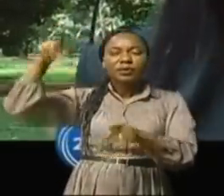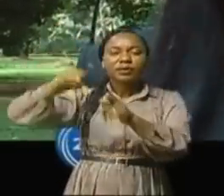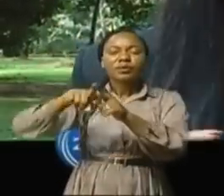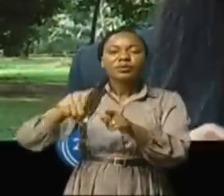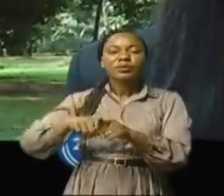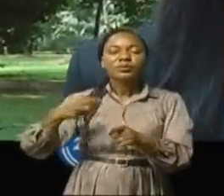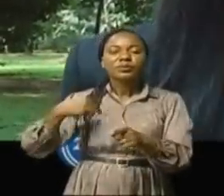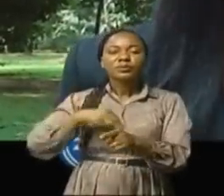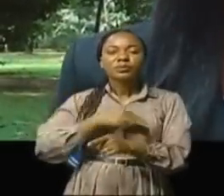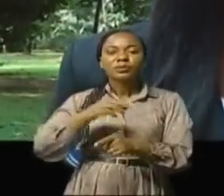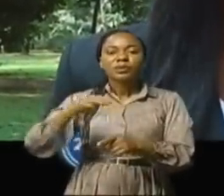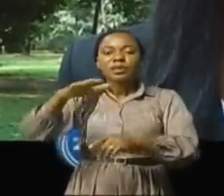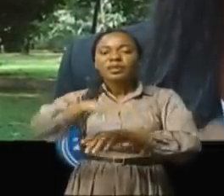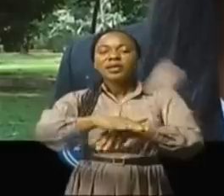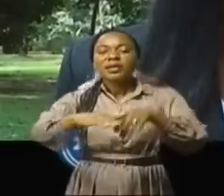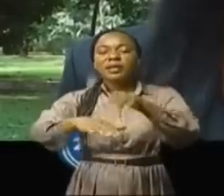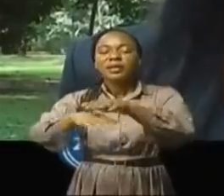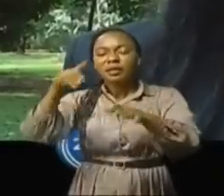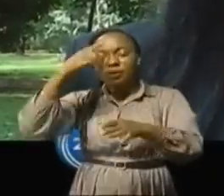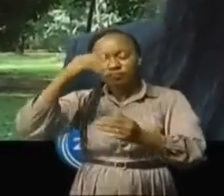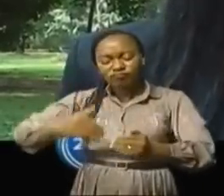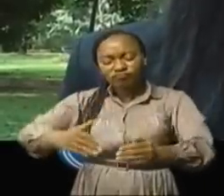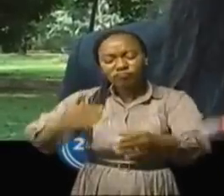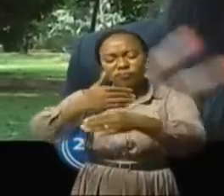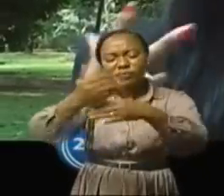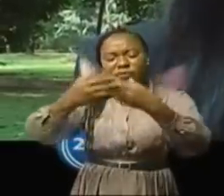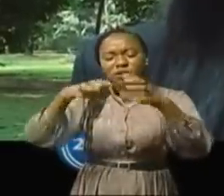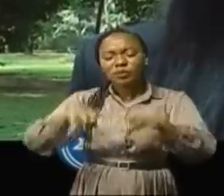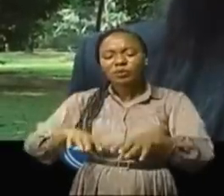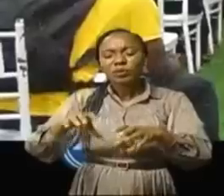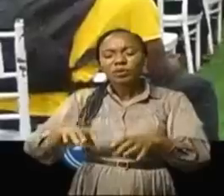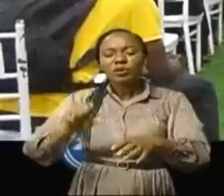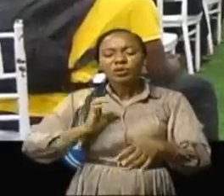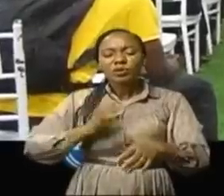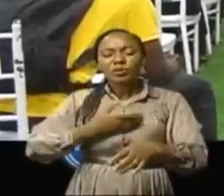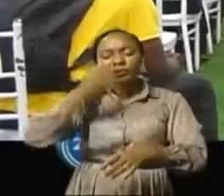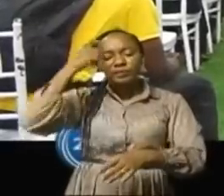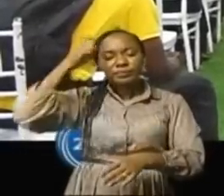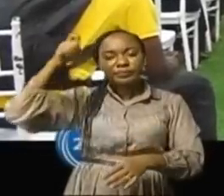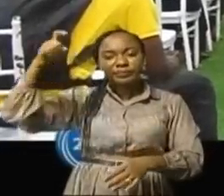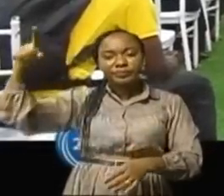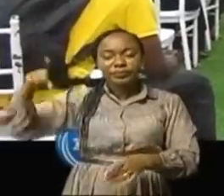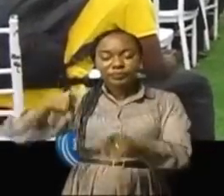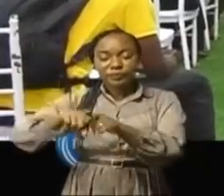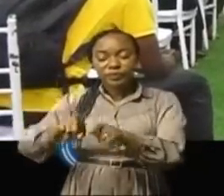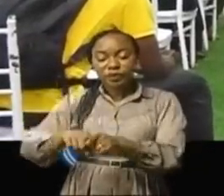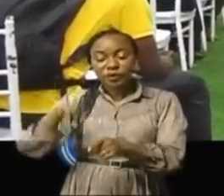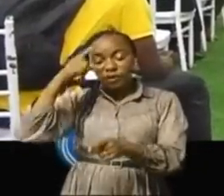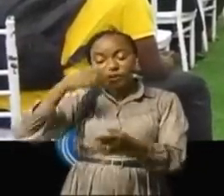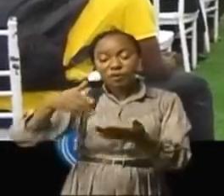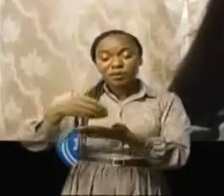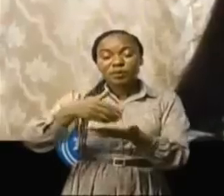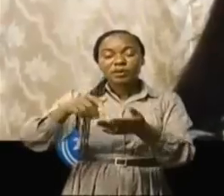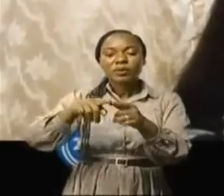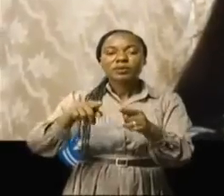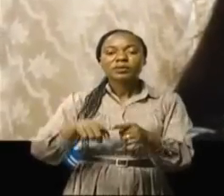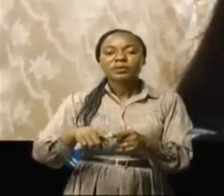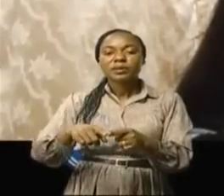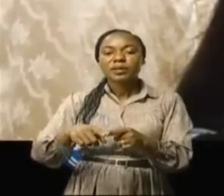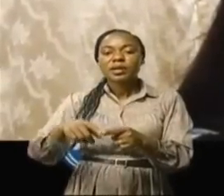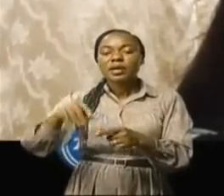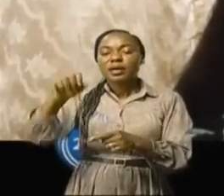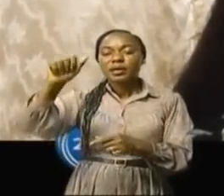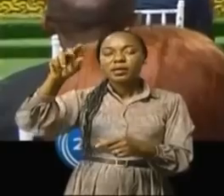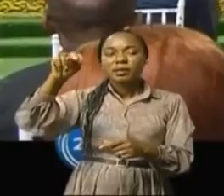devons tous mettre la main dans la pâte et faire de ces Congos-là le Congo de nos rêves. Toutes les structures présentes au lancement de ces salons, l'ANAPI,